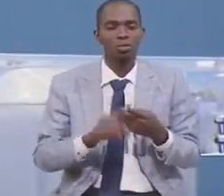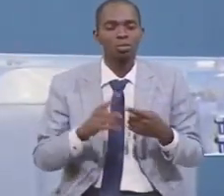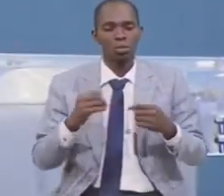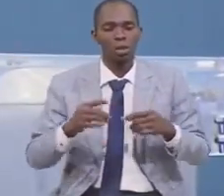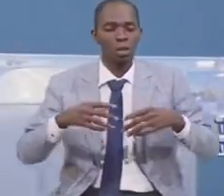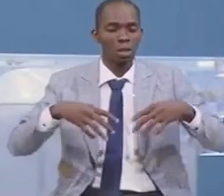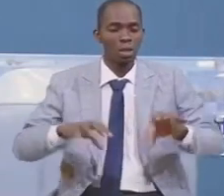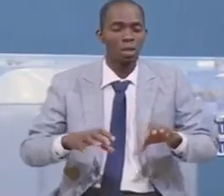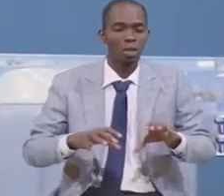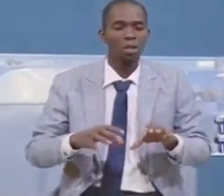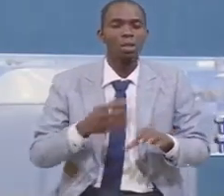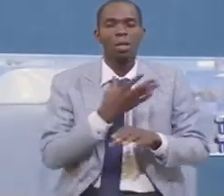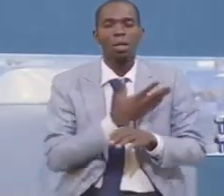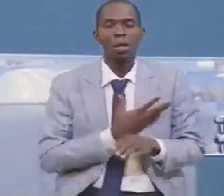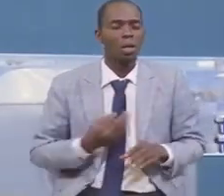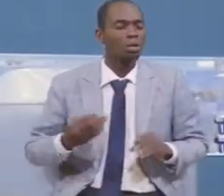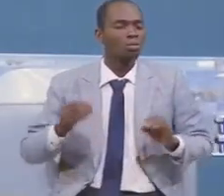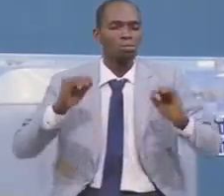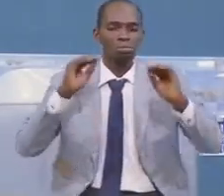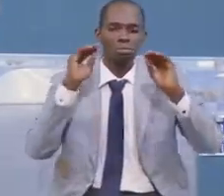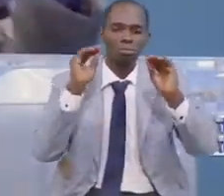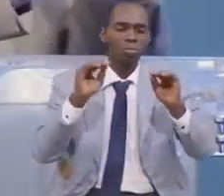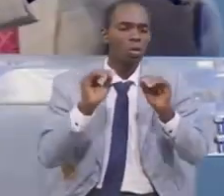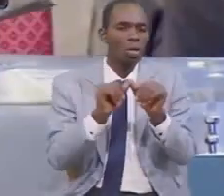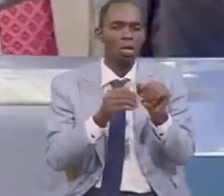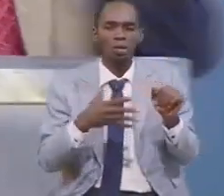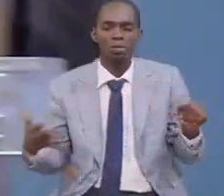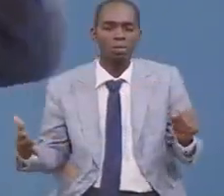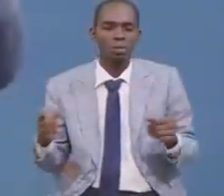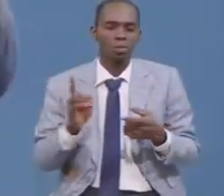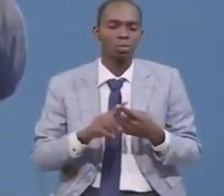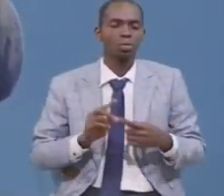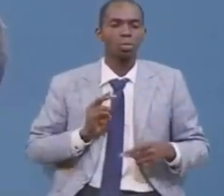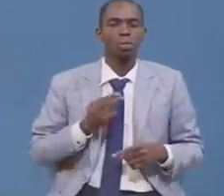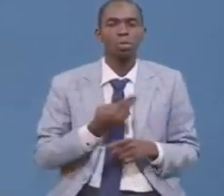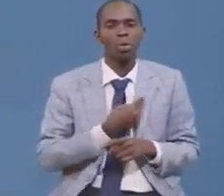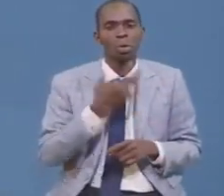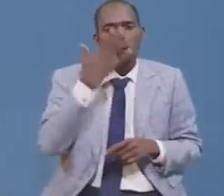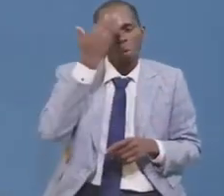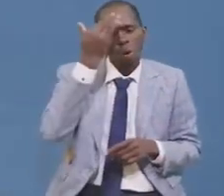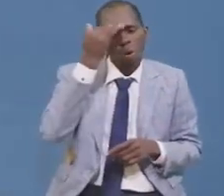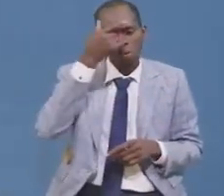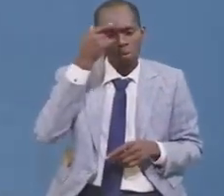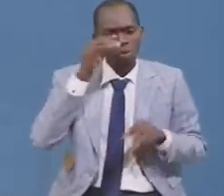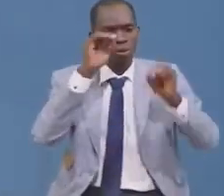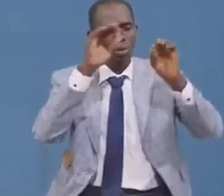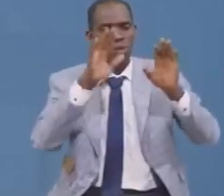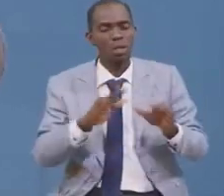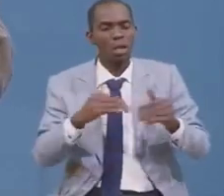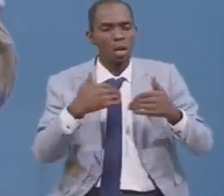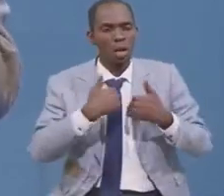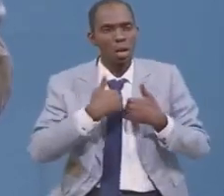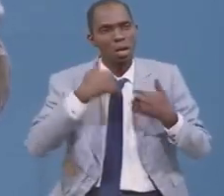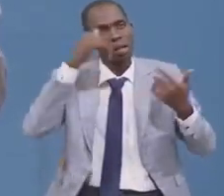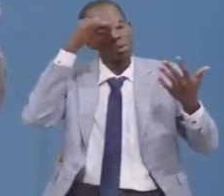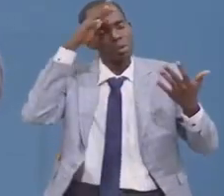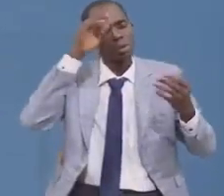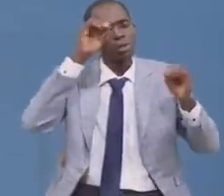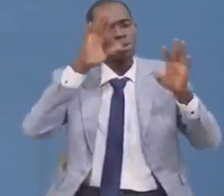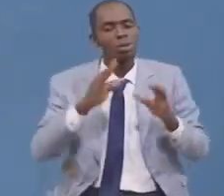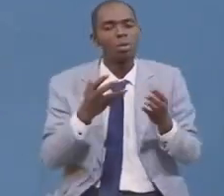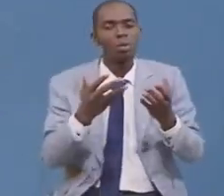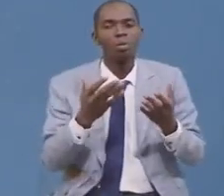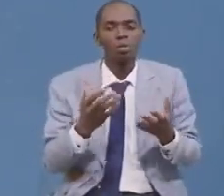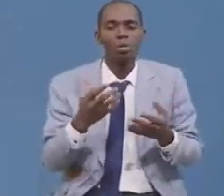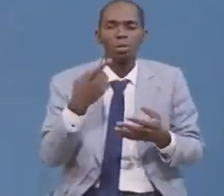pour everything they have into us. Why? They have expectation. They want the students studying